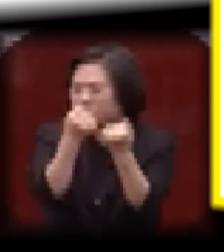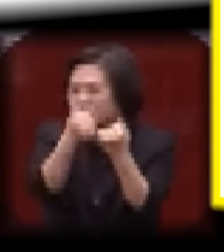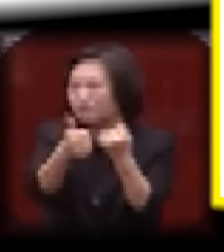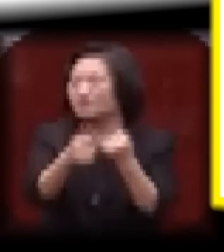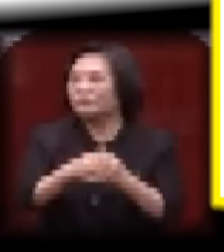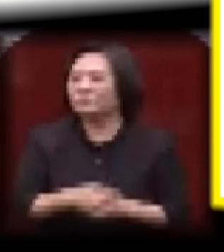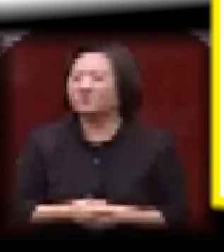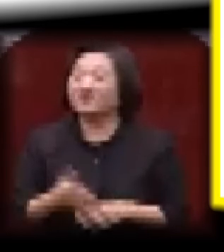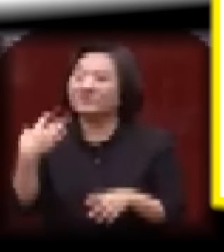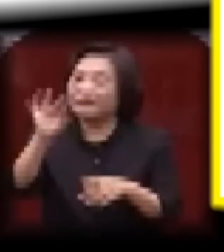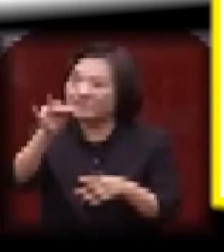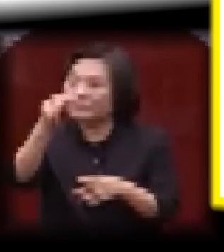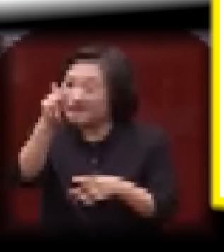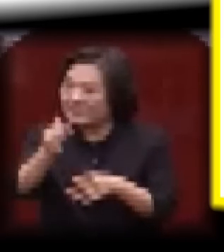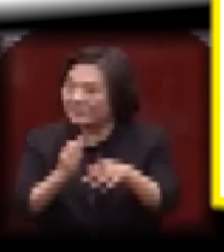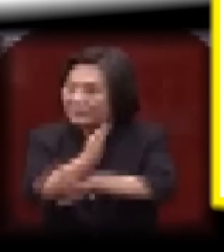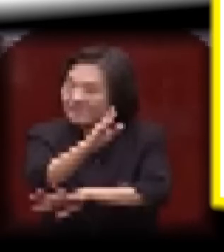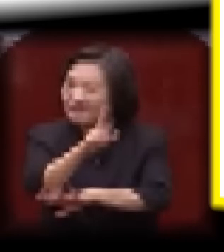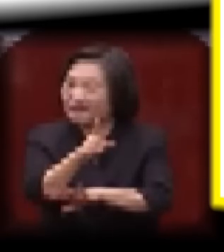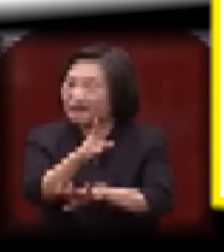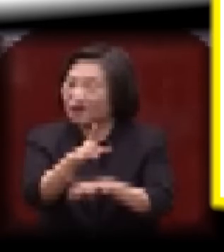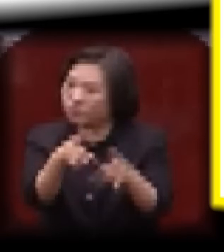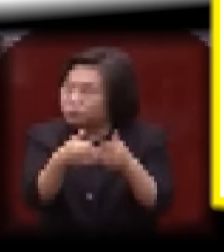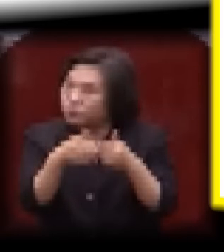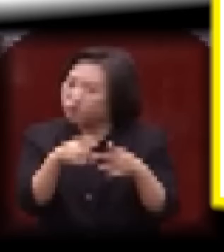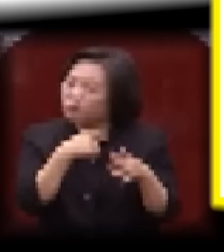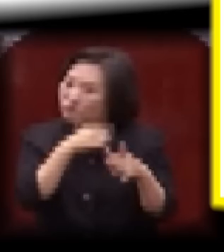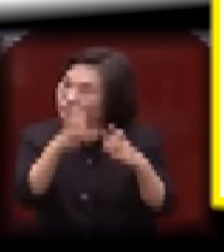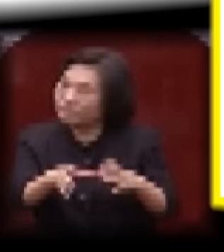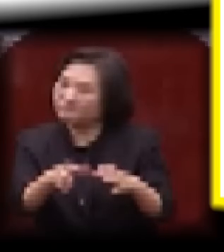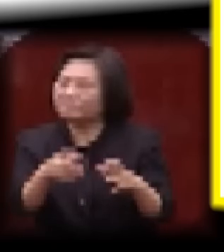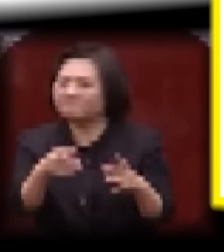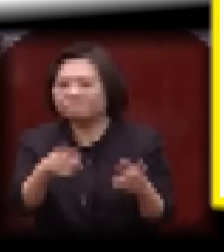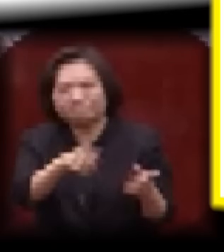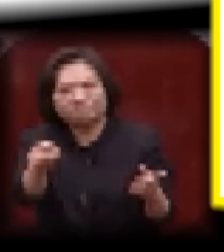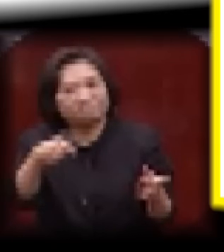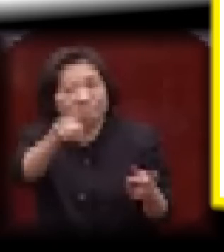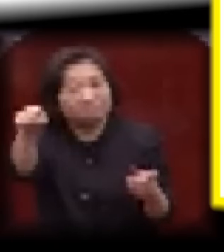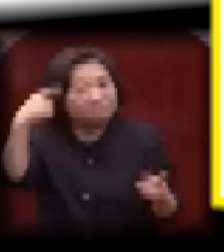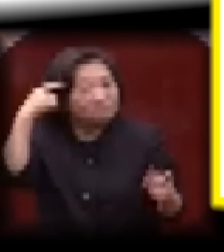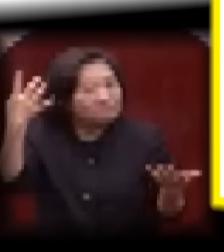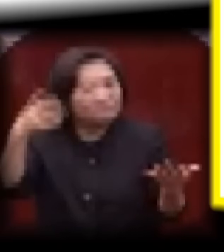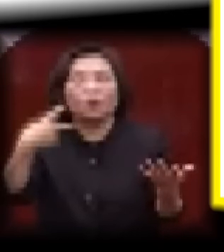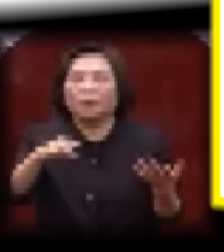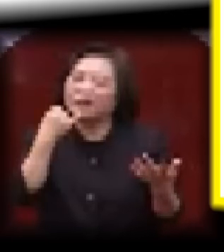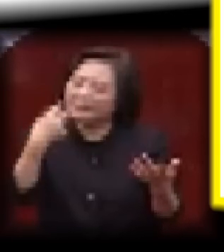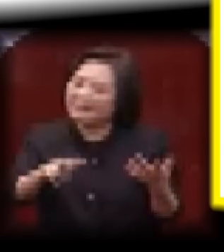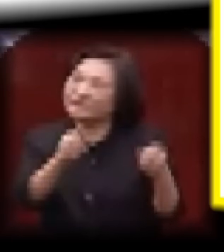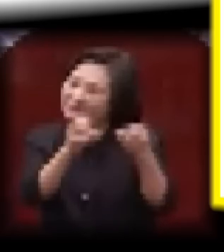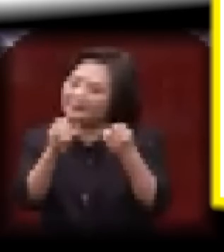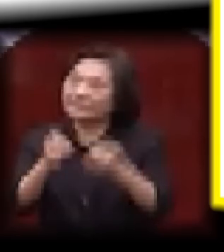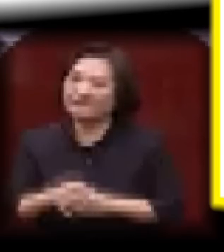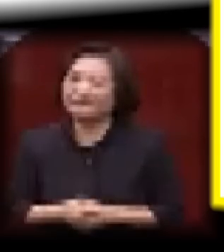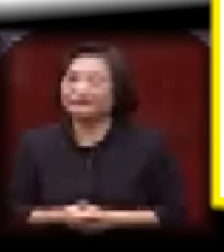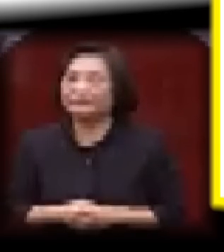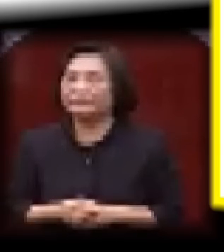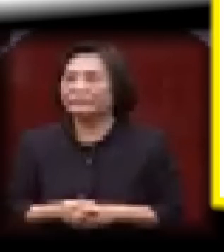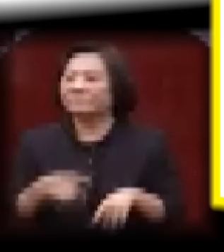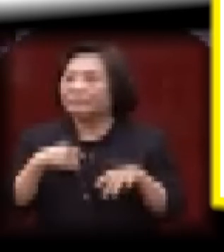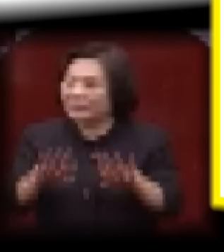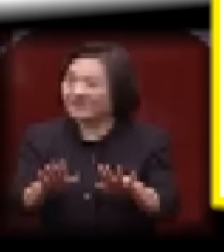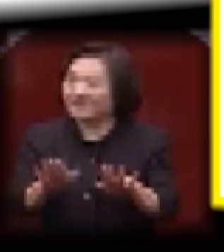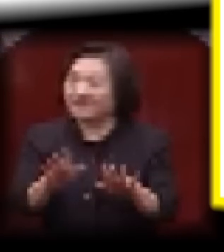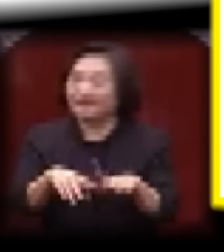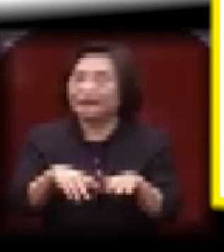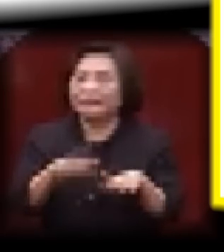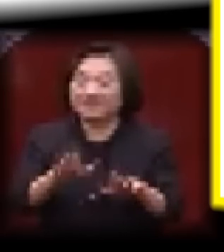是那个100亿以上才需要设廉政平台的规定，也许可以再往下降。不过目前是大巨那个